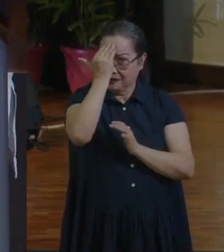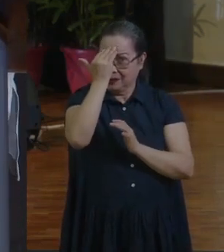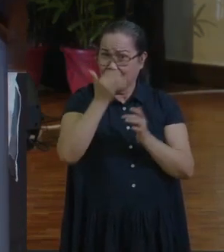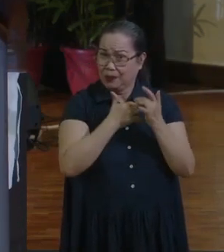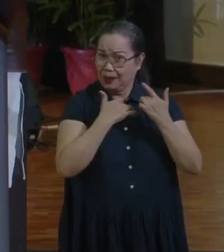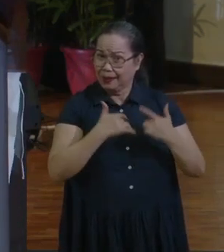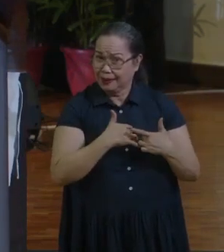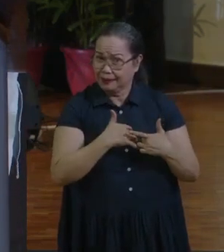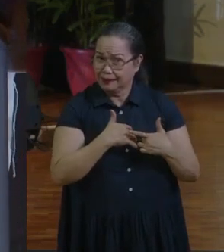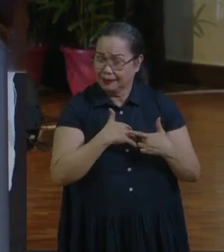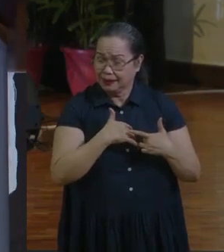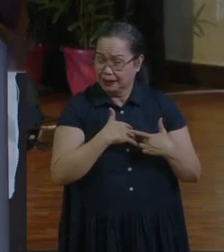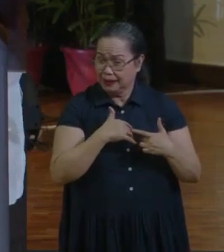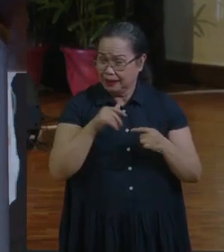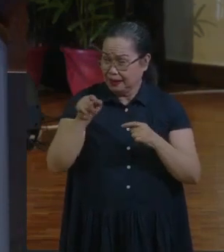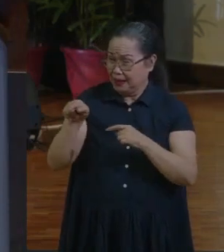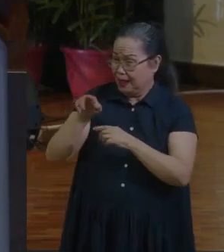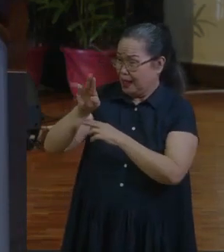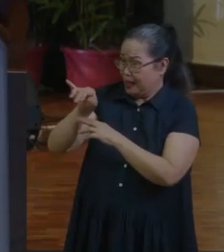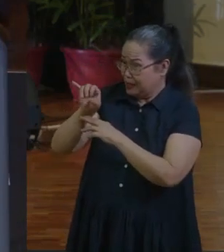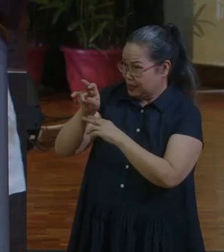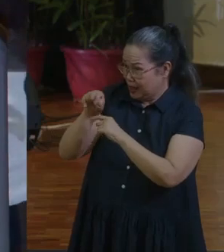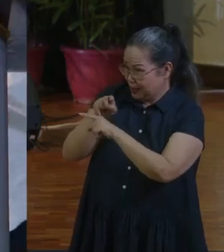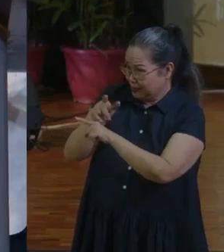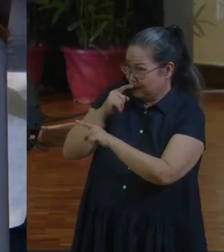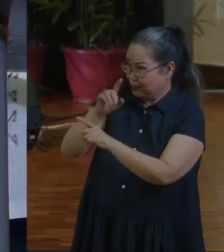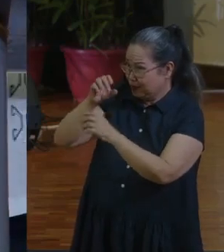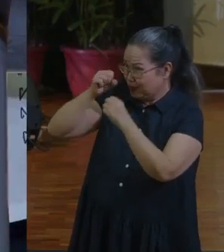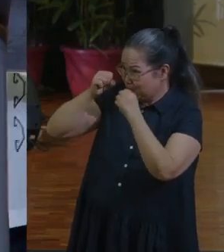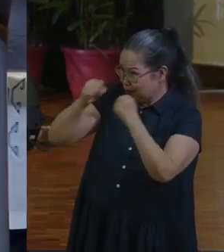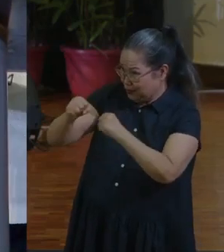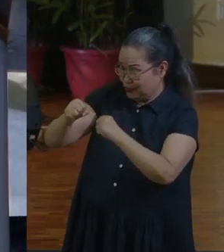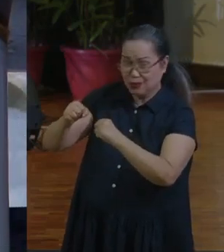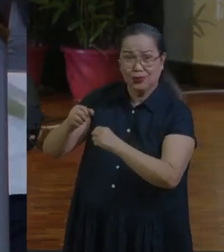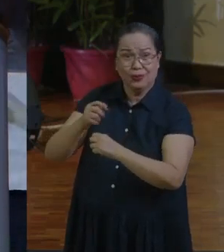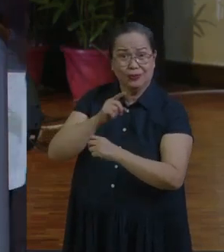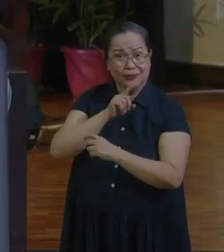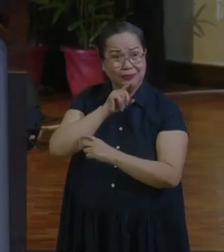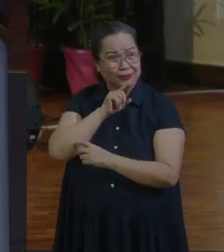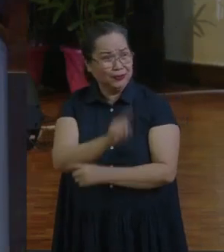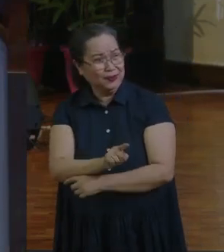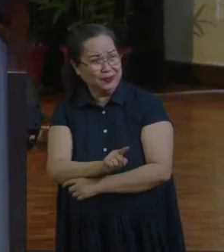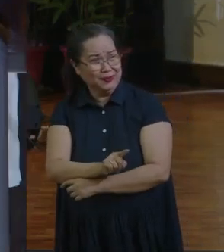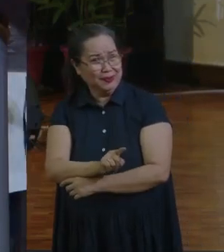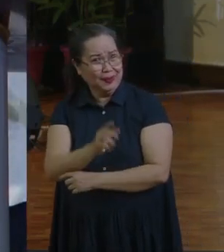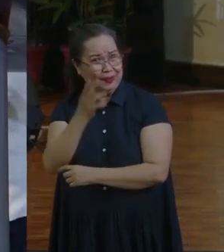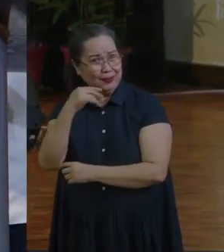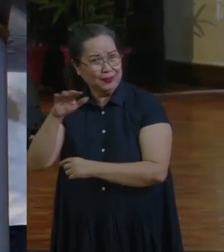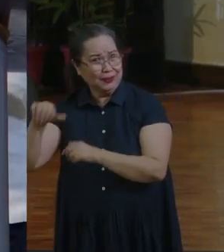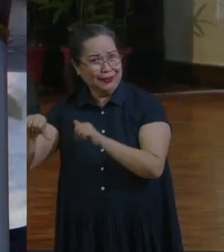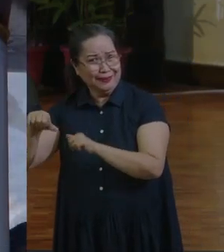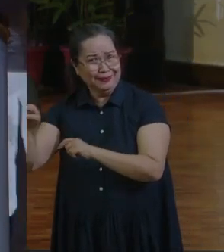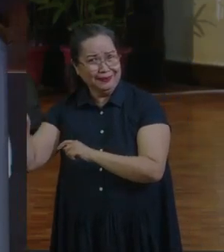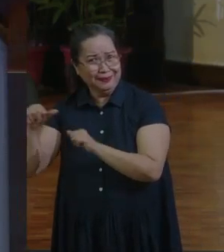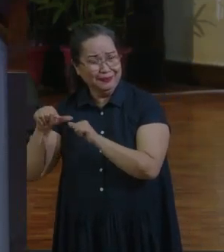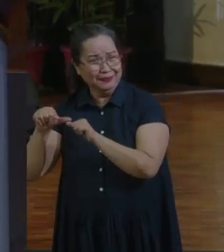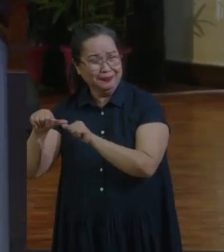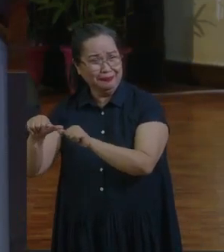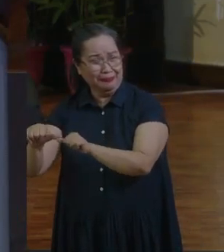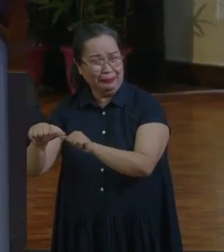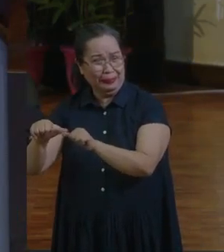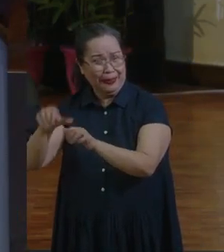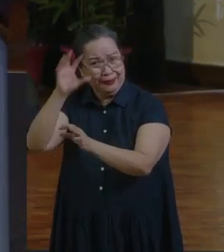puso. Alam ni Jesus ang pananampalataya ni John sapagkat yung pananampalatayang iyon